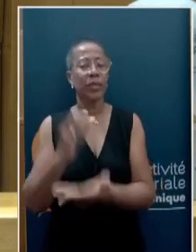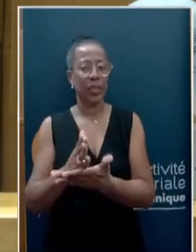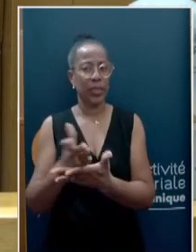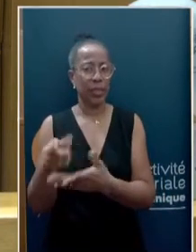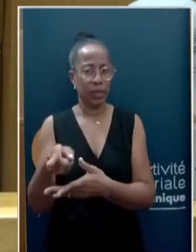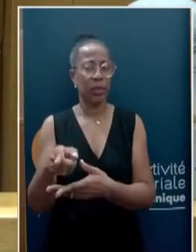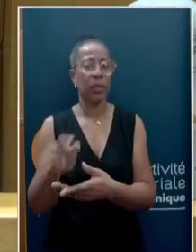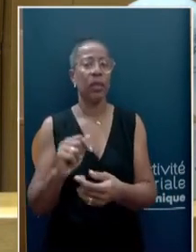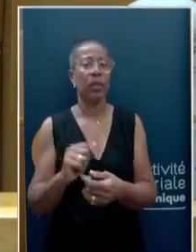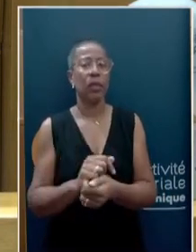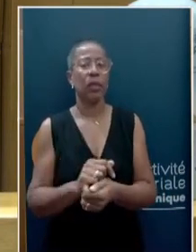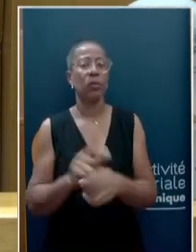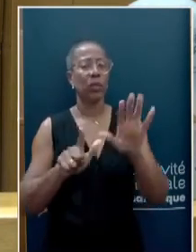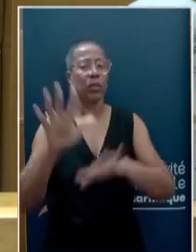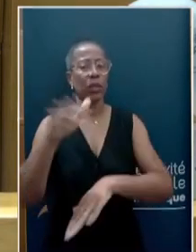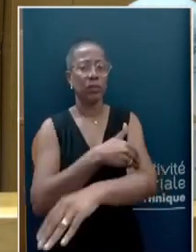à 75 millions,